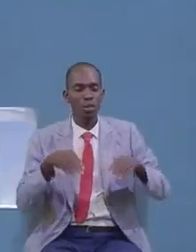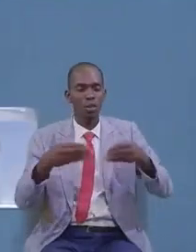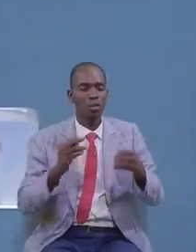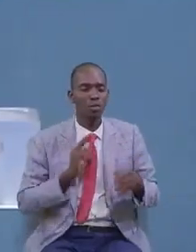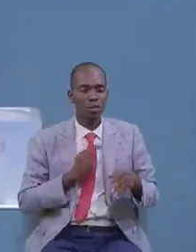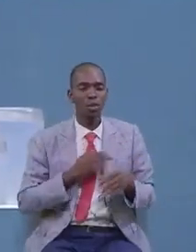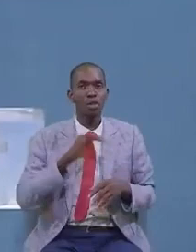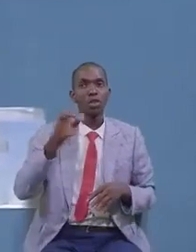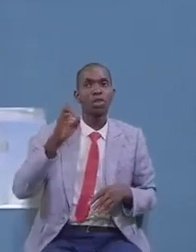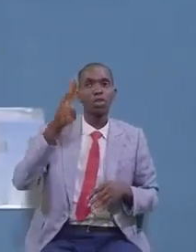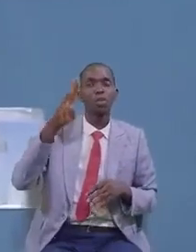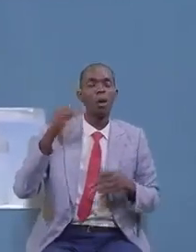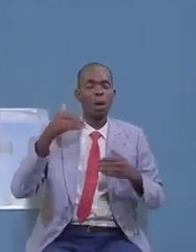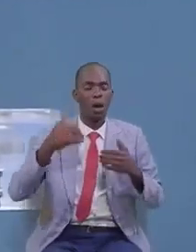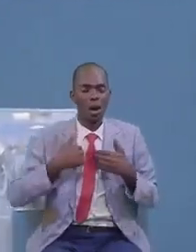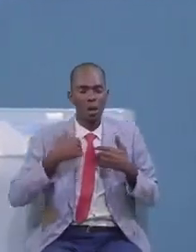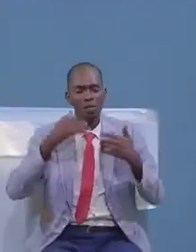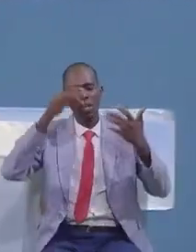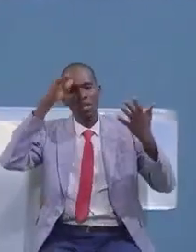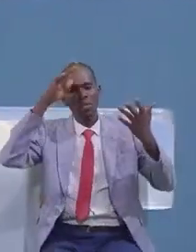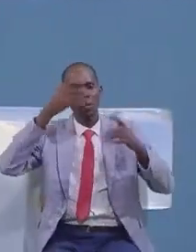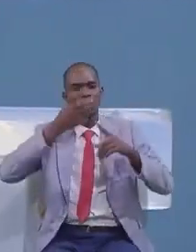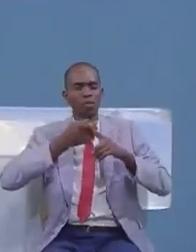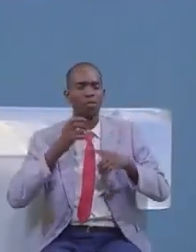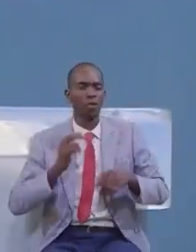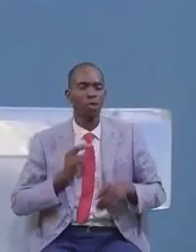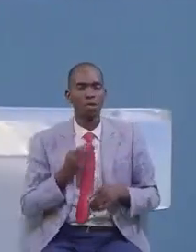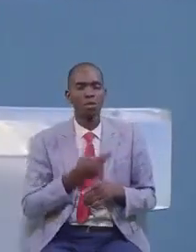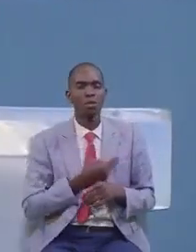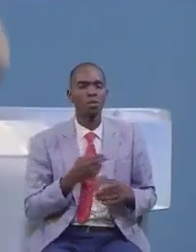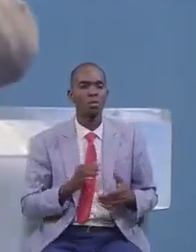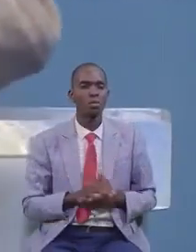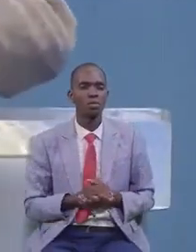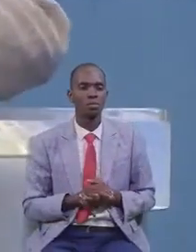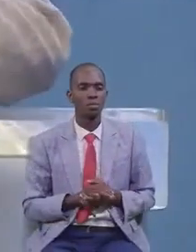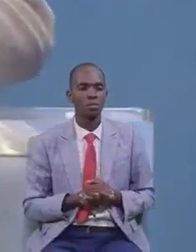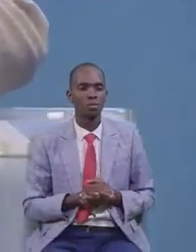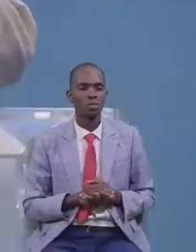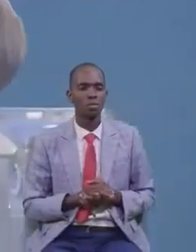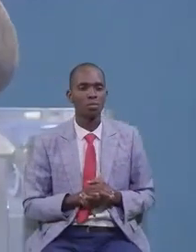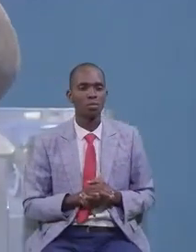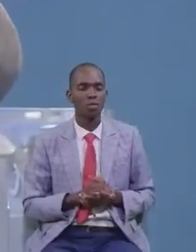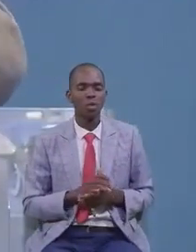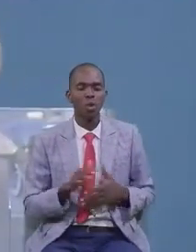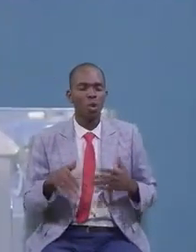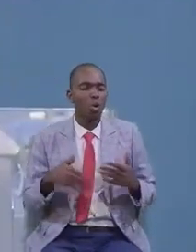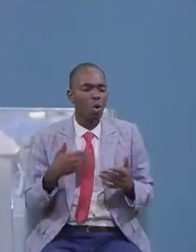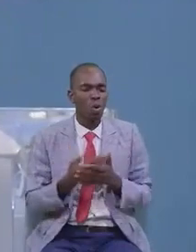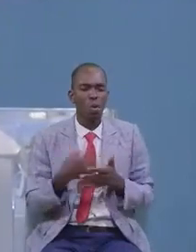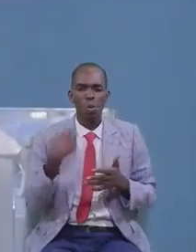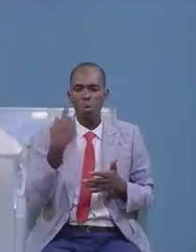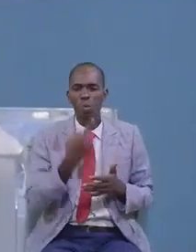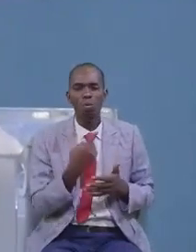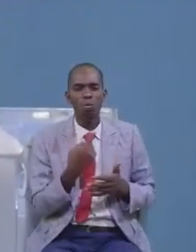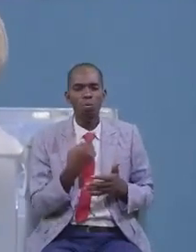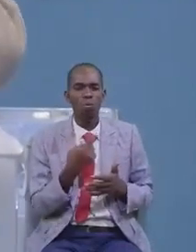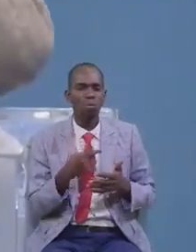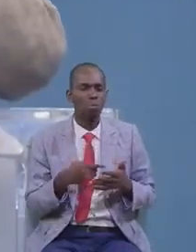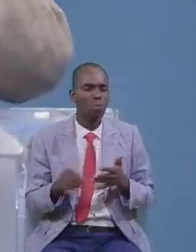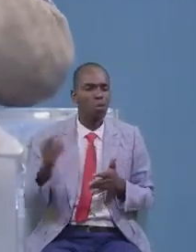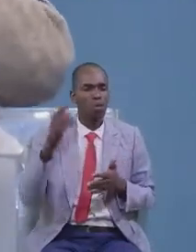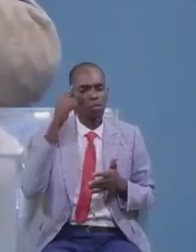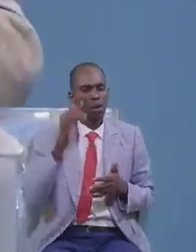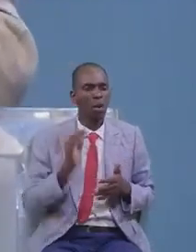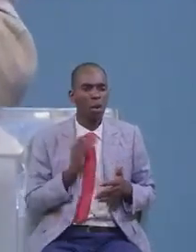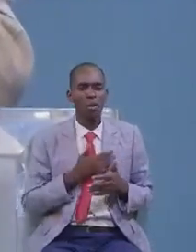have expectation. అలాగే ఉద్యోగస్తులు ఉద్యోగం ఇచ్చిన వారికి కూడా ఎదురు చూపులు ఉంటాయి. Those who pay high for our services,